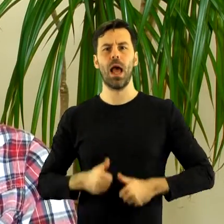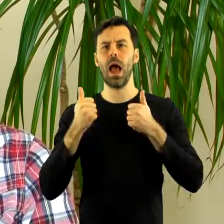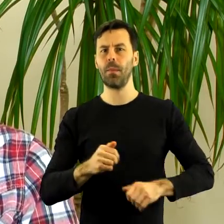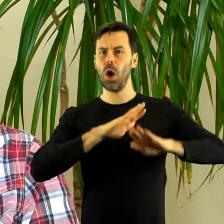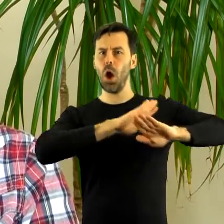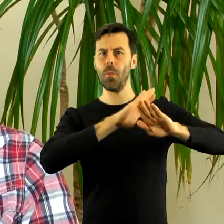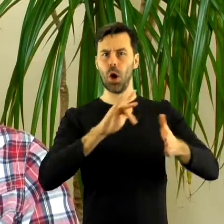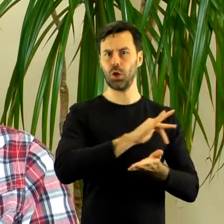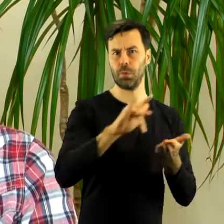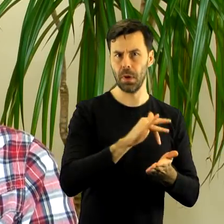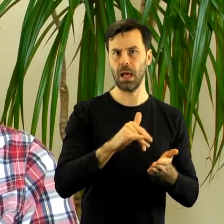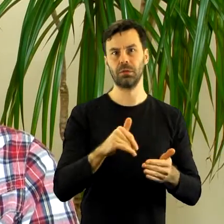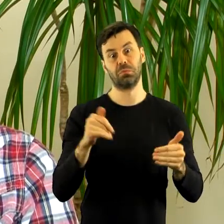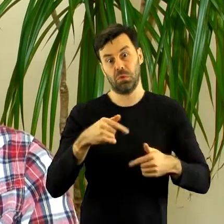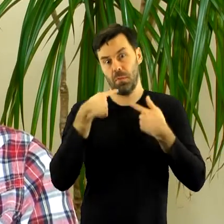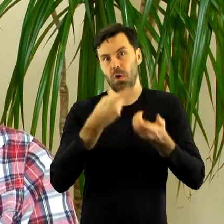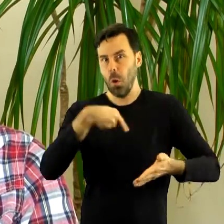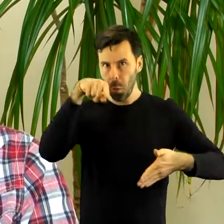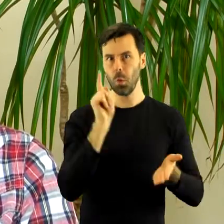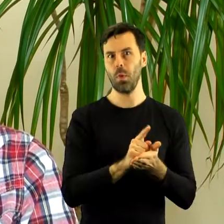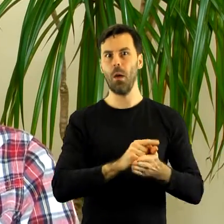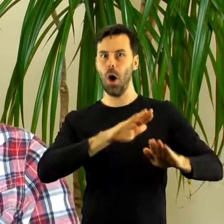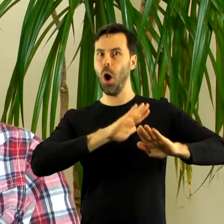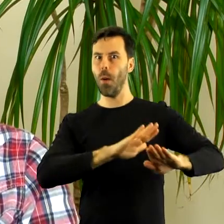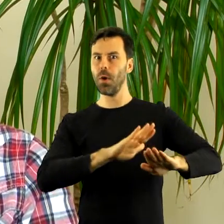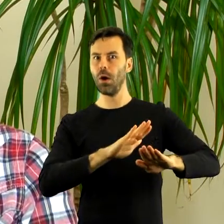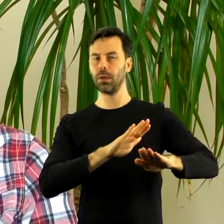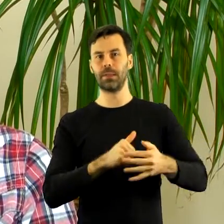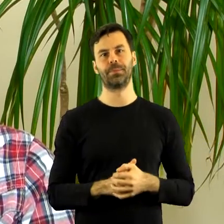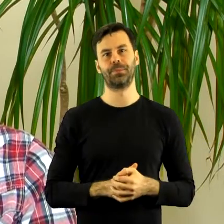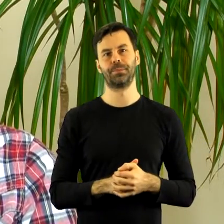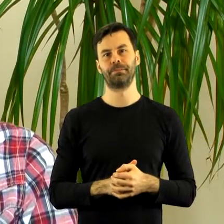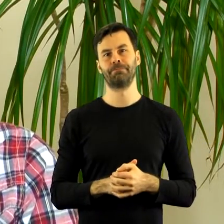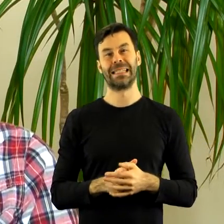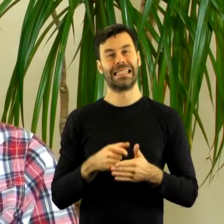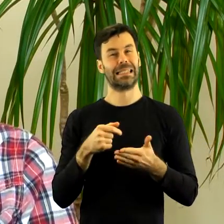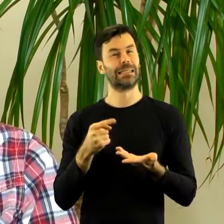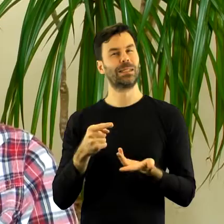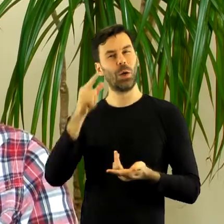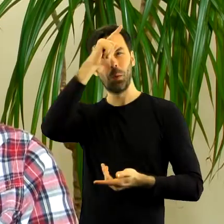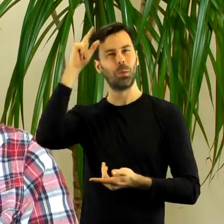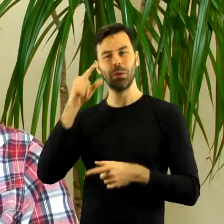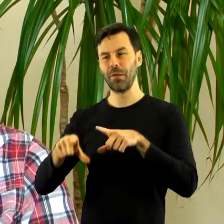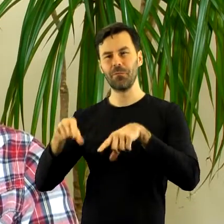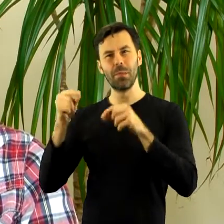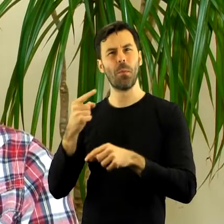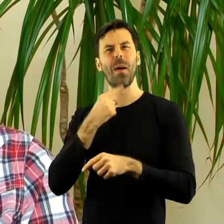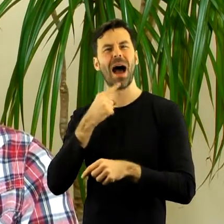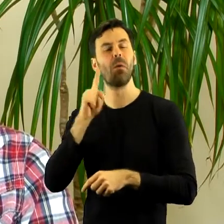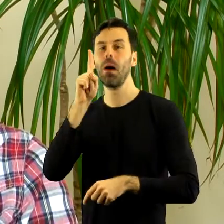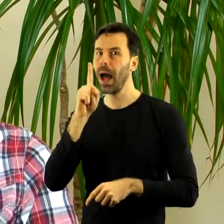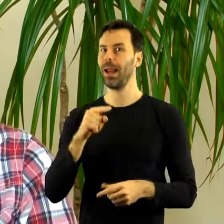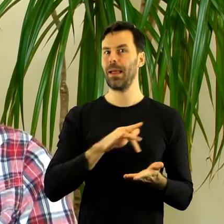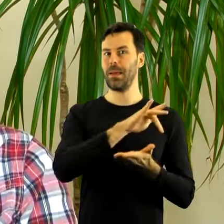referendum na rzecz obrony tego placu. Obroniliśmy, można tak powiedzieć, bo pomimo, że nie osiągnęliśmy wymaganej frekwencji,